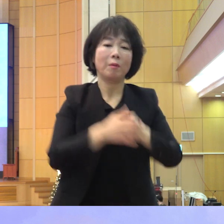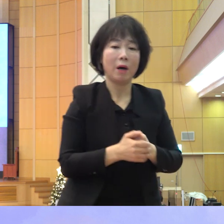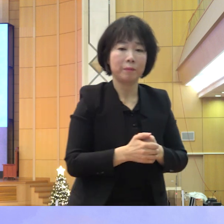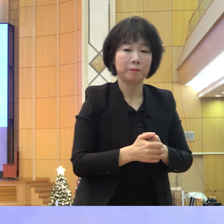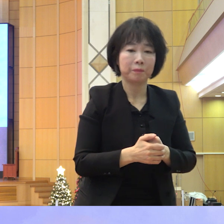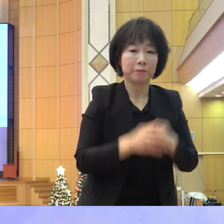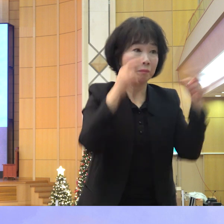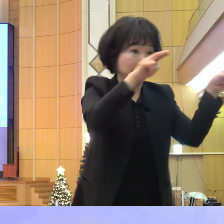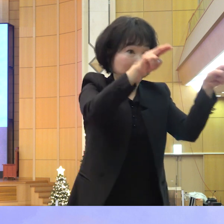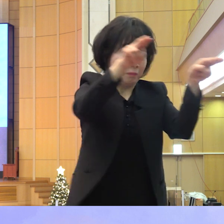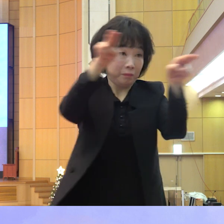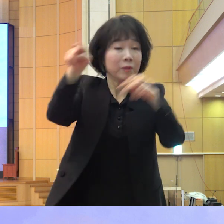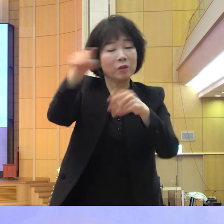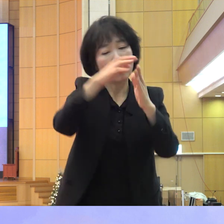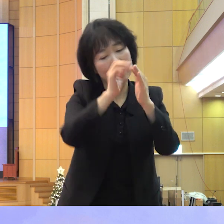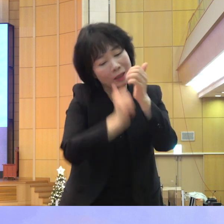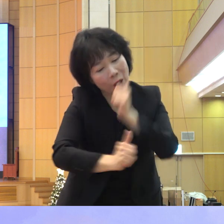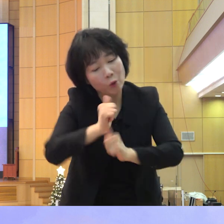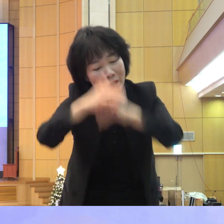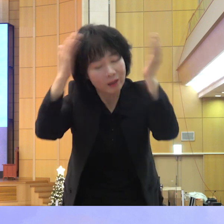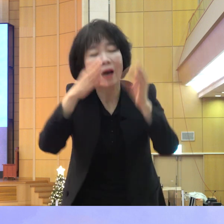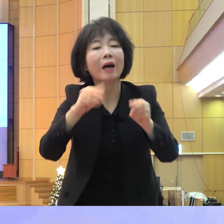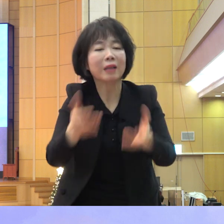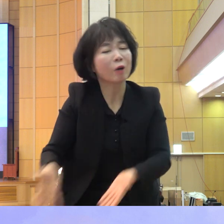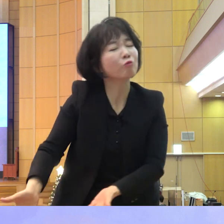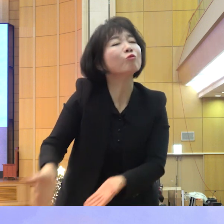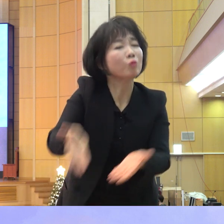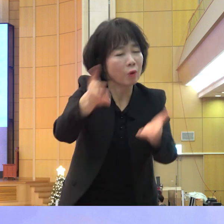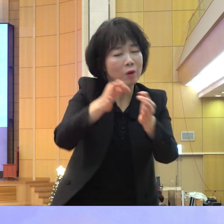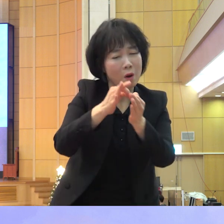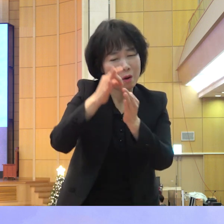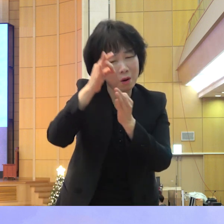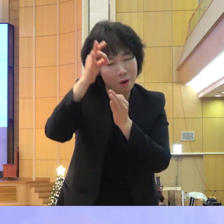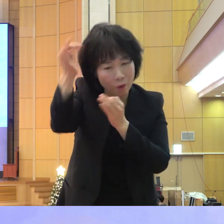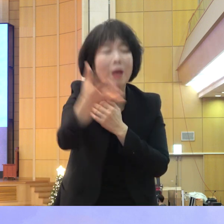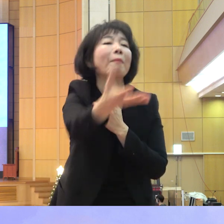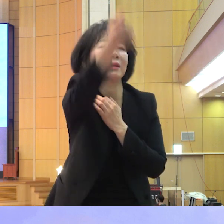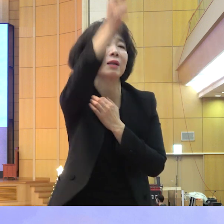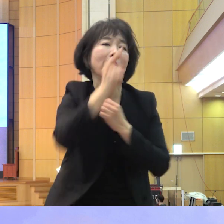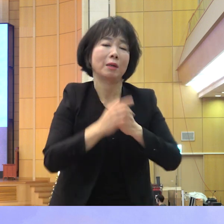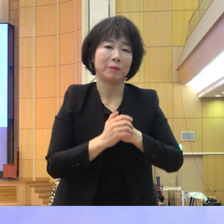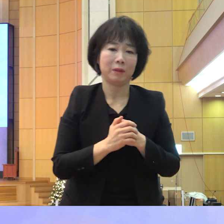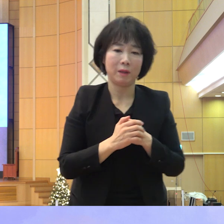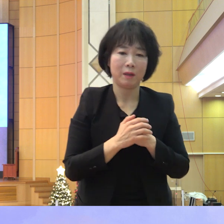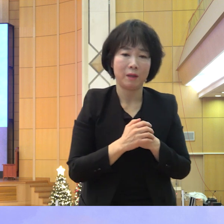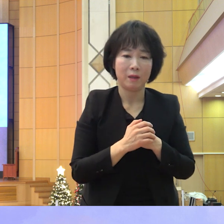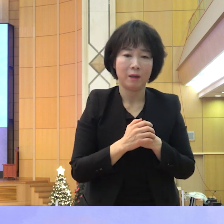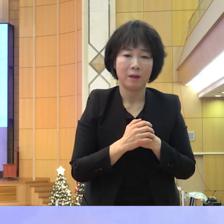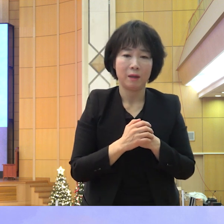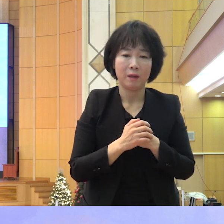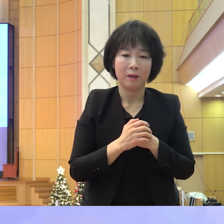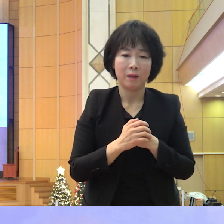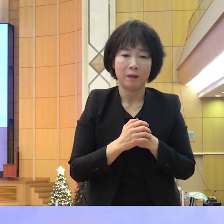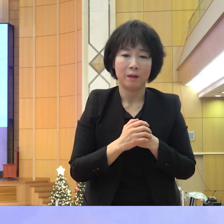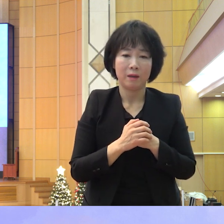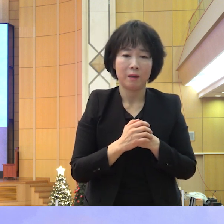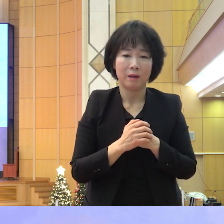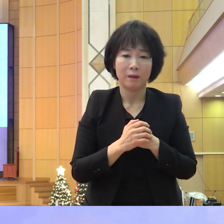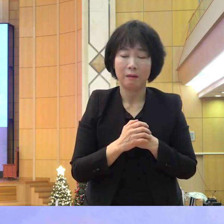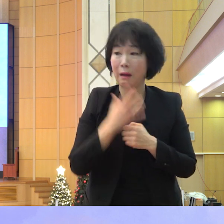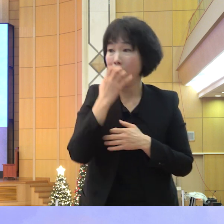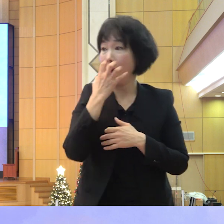보이는 땅을 내가 너와 내 자손에게 주리니 영원히 이르리라. 여러분 동서남북